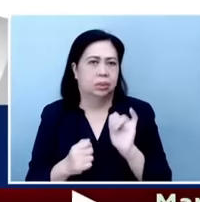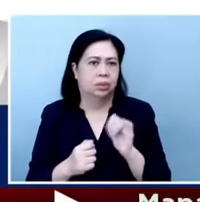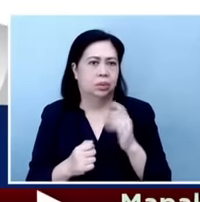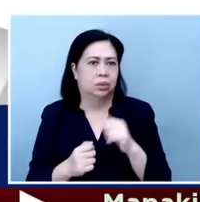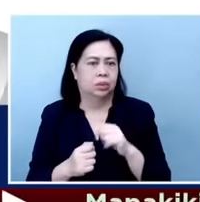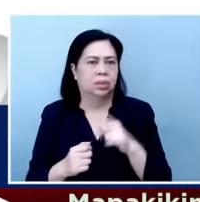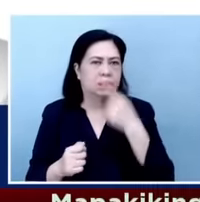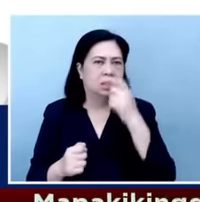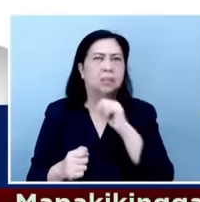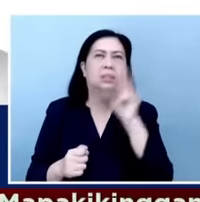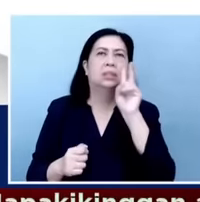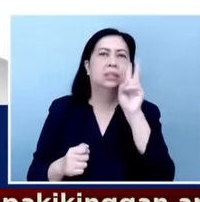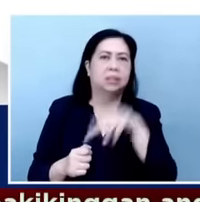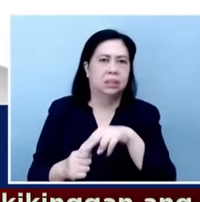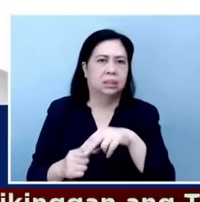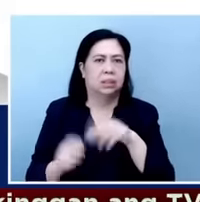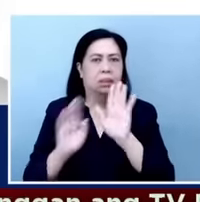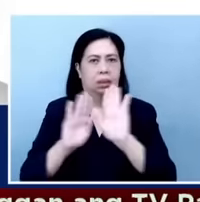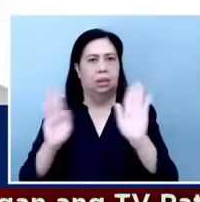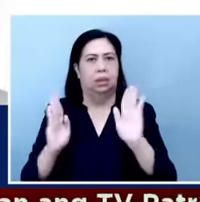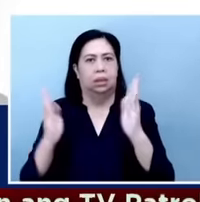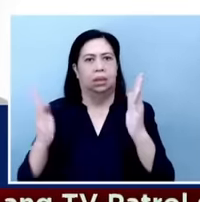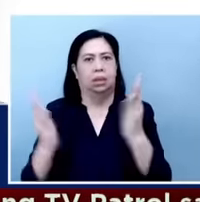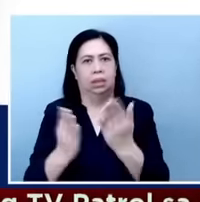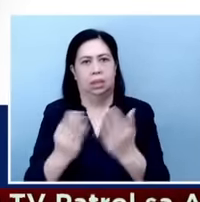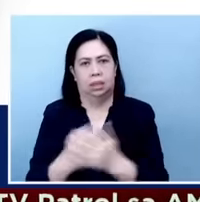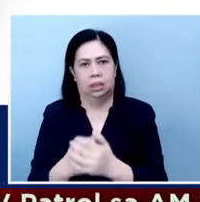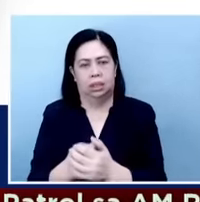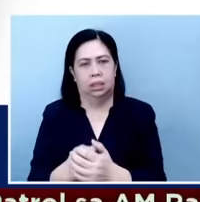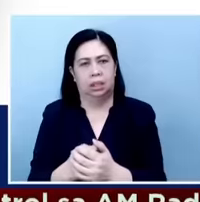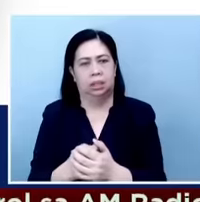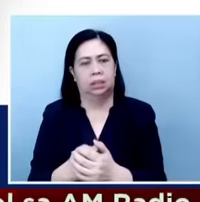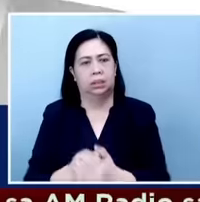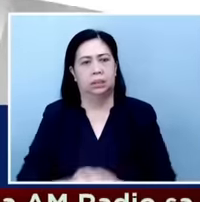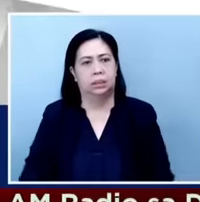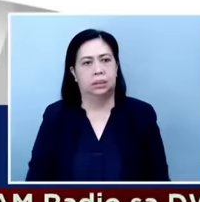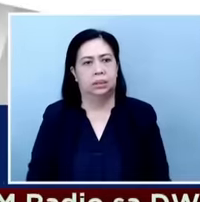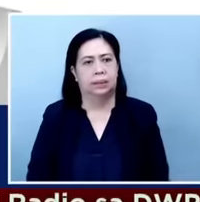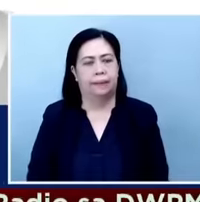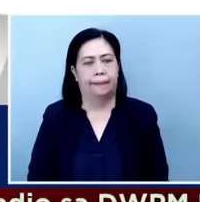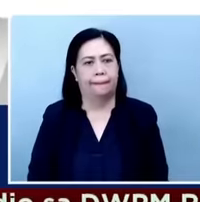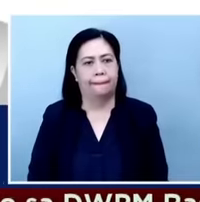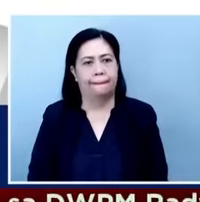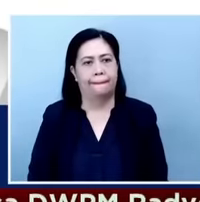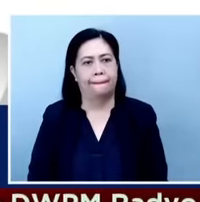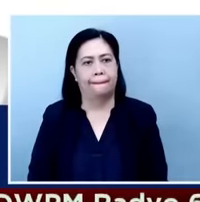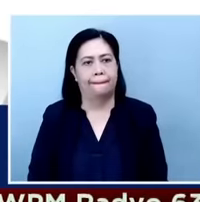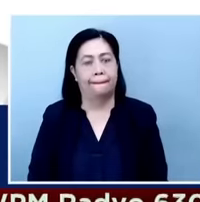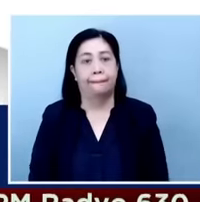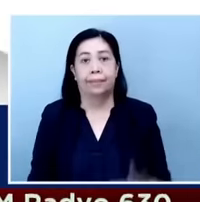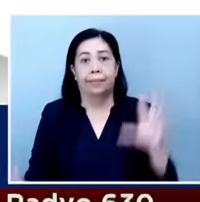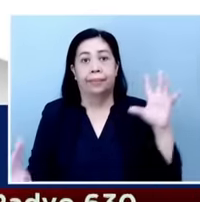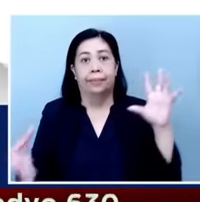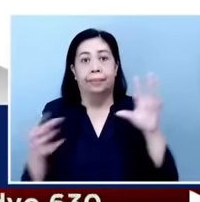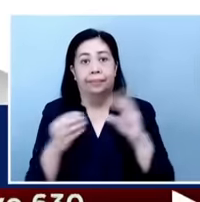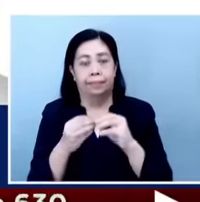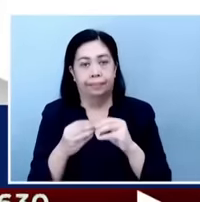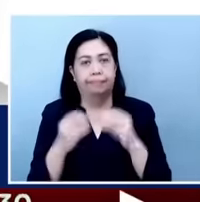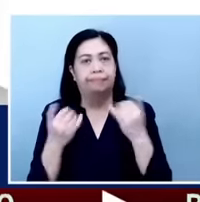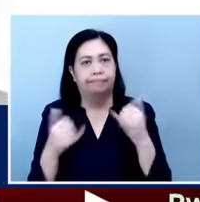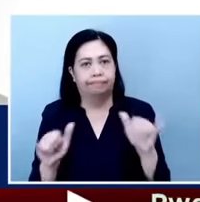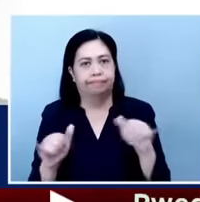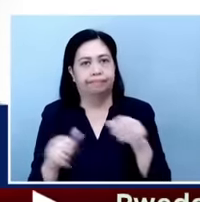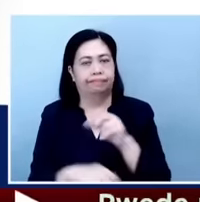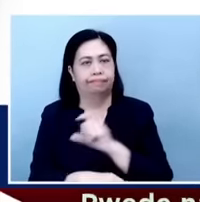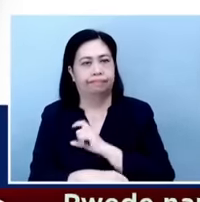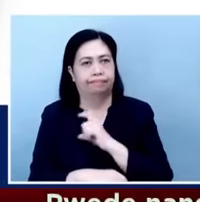yung Nazareno sa loob mismo ng plastic enclosure niya. Sa kabuuan, itinuturing pa rin ng PNP